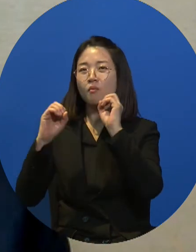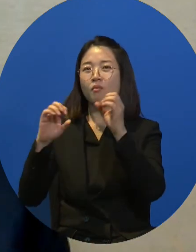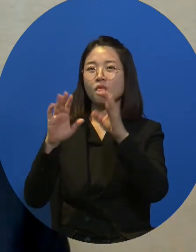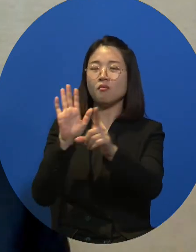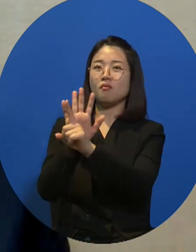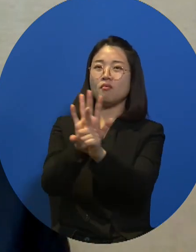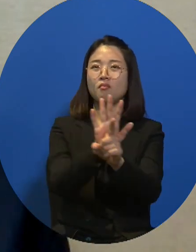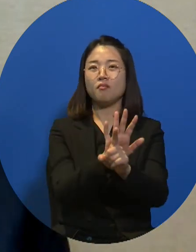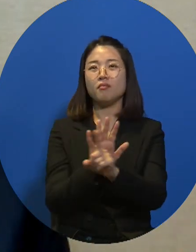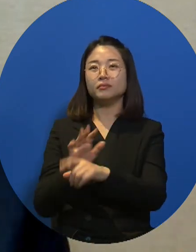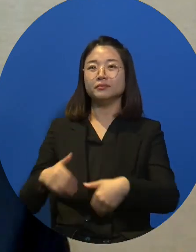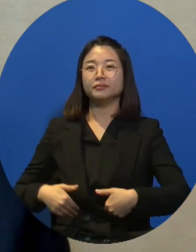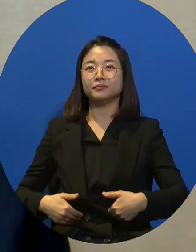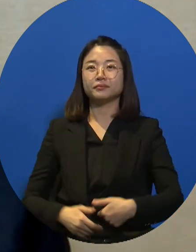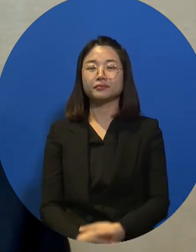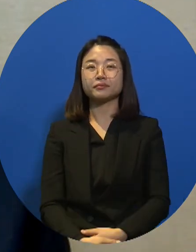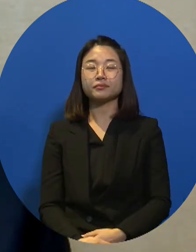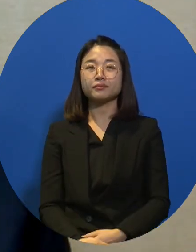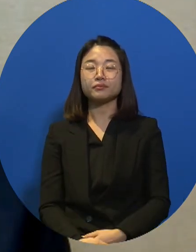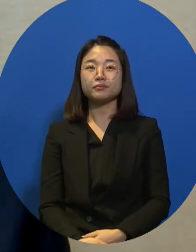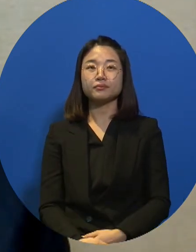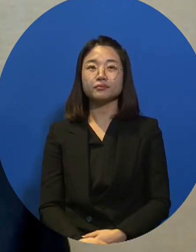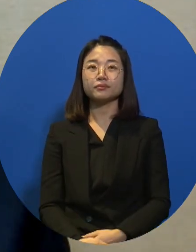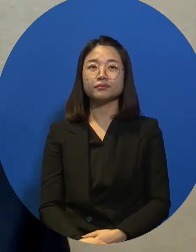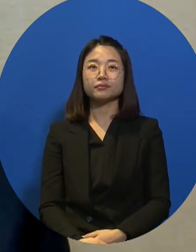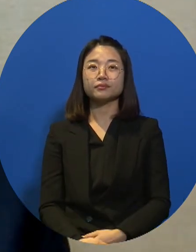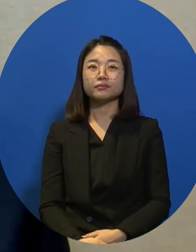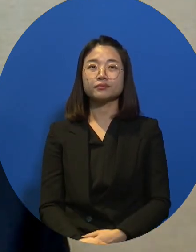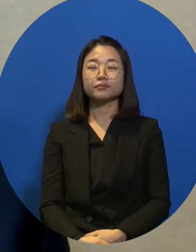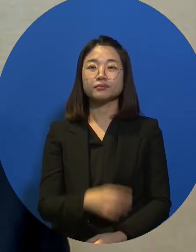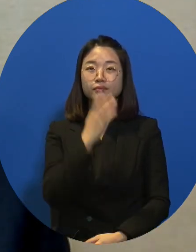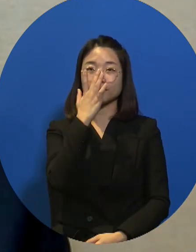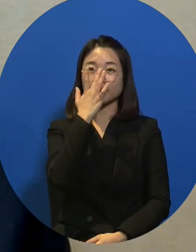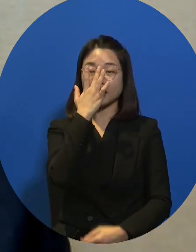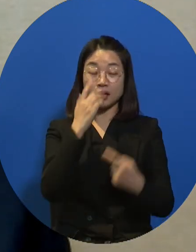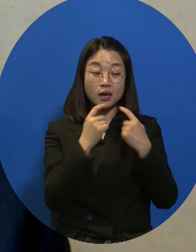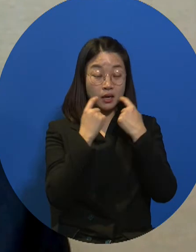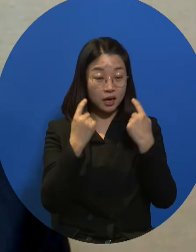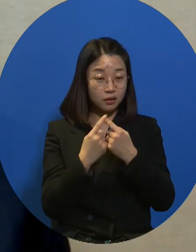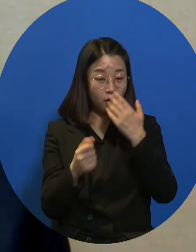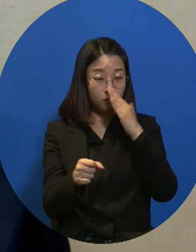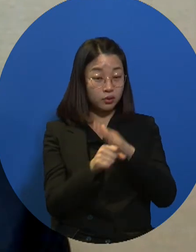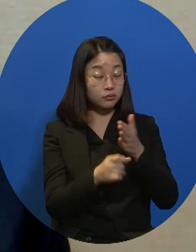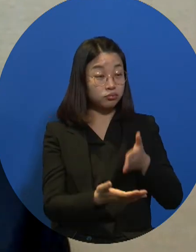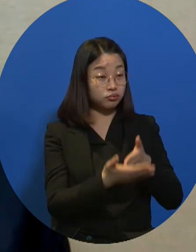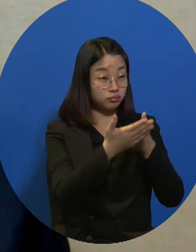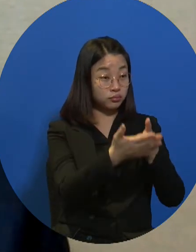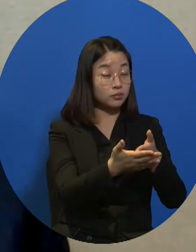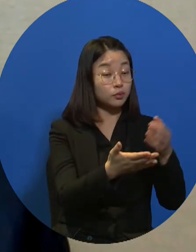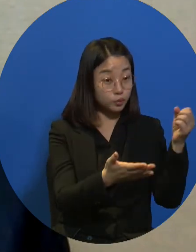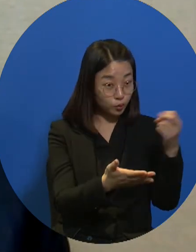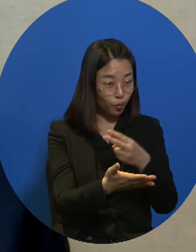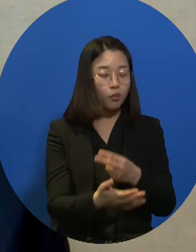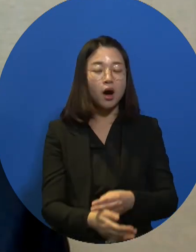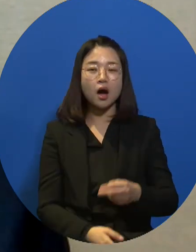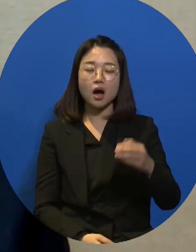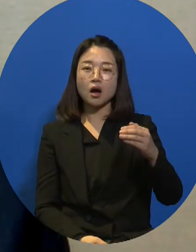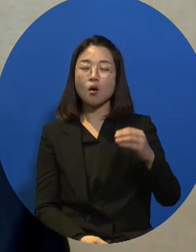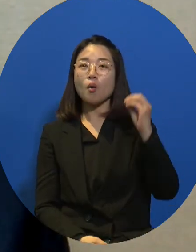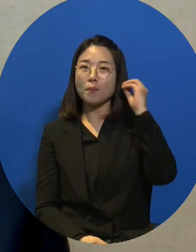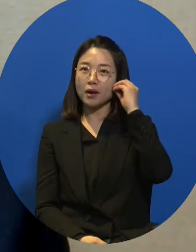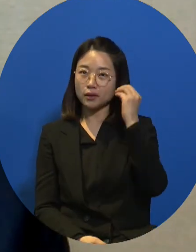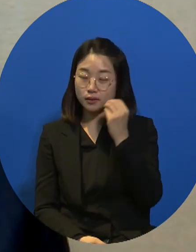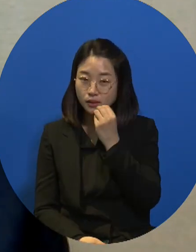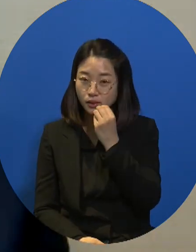이제 필요하다고 생각이 됩니다. 그래서 개인 청원 결정을 포함한 국제 인권 권고를 관보, 홈페이지,